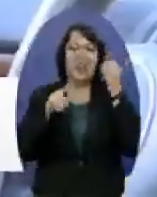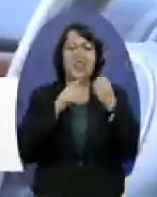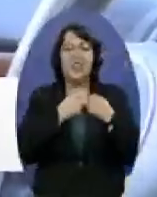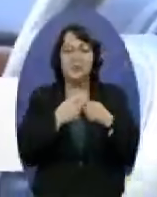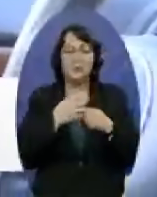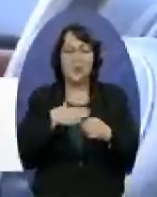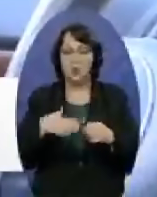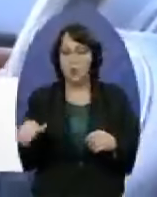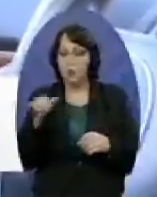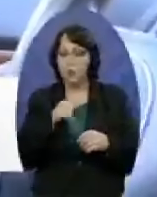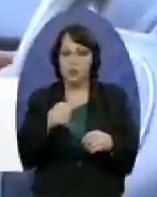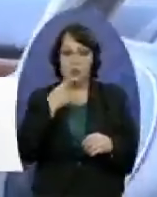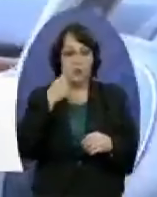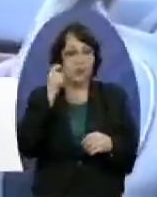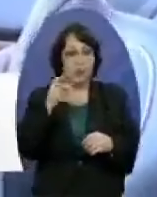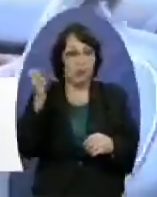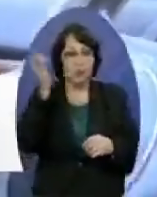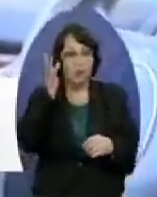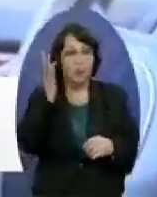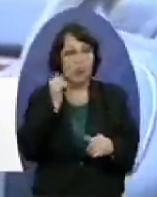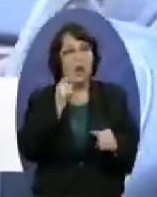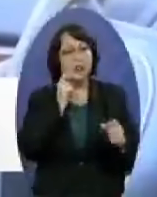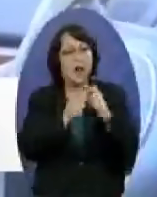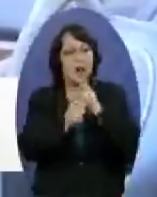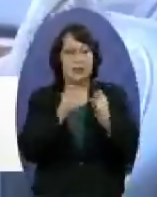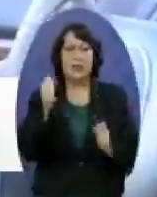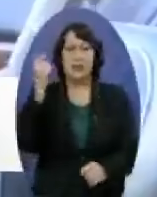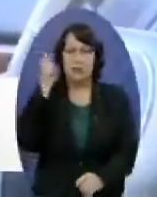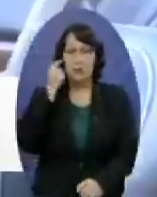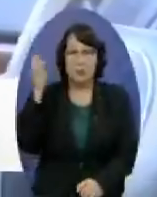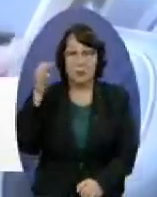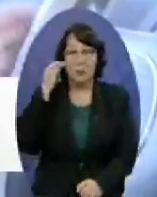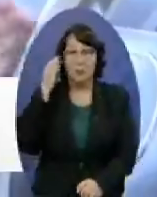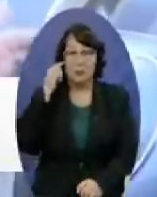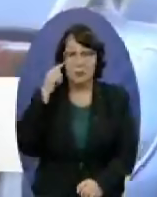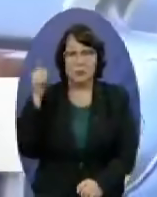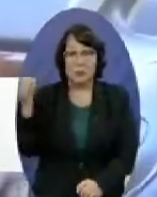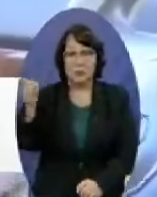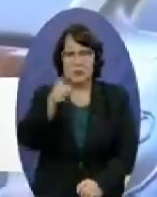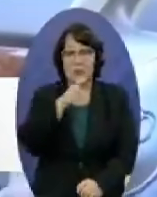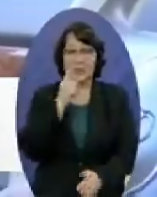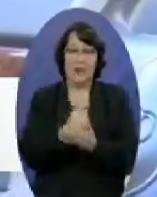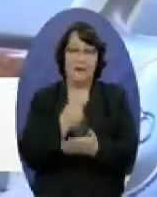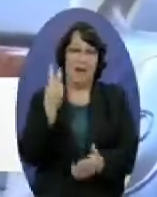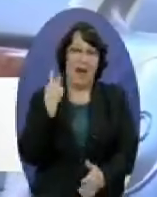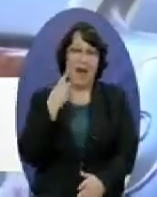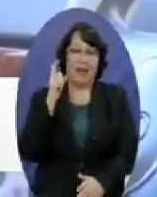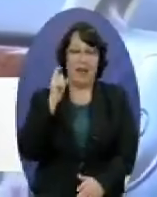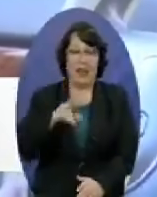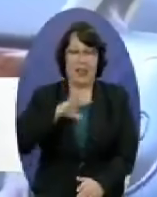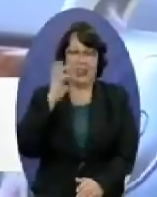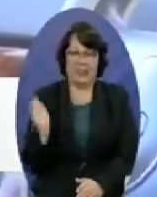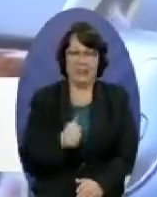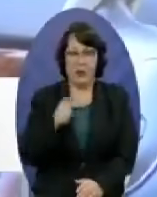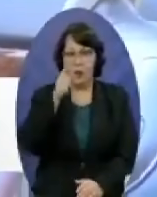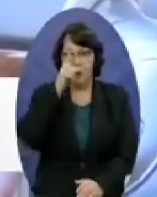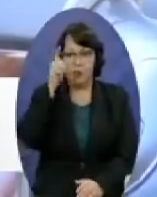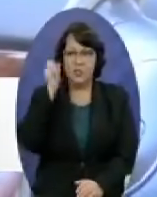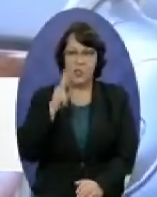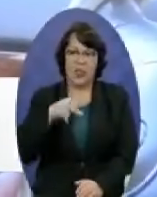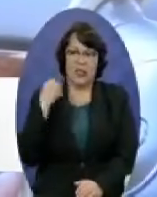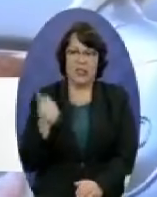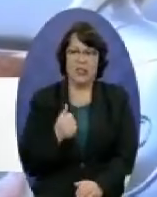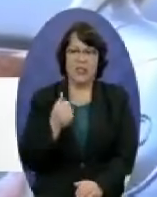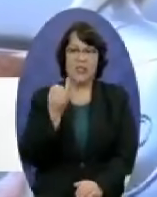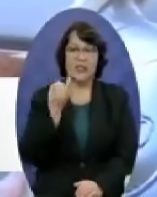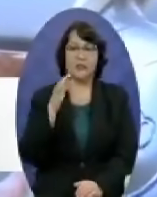харилцахаа эртээ тэргүй маш сайн мэдчихэд юм бэлээ. Тэгэхээр заавал нэг айхтар төгс англи хэлтэй, орс хэлтэй, испан, герман хэлтэй байж аялдаг